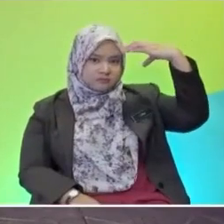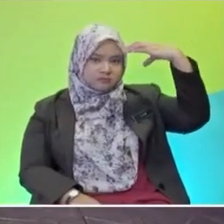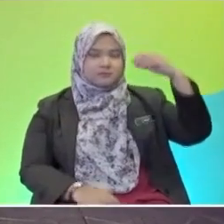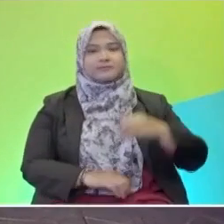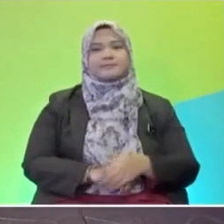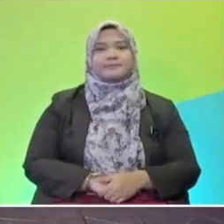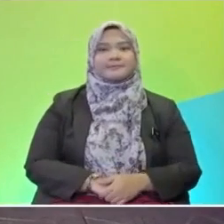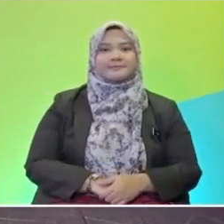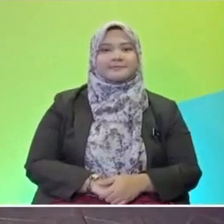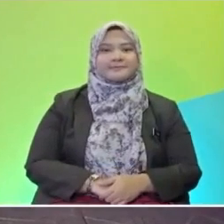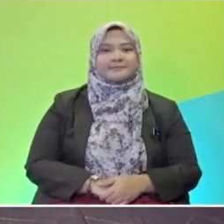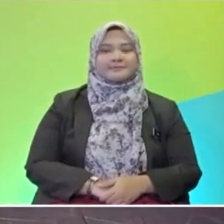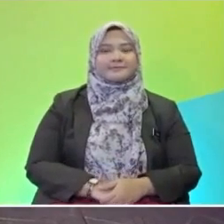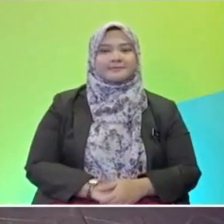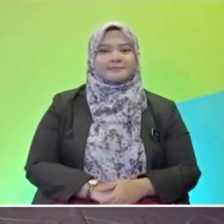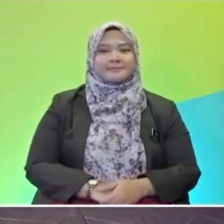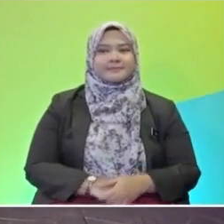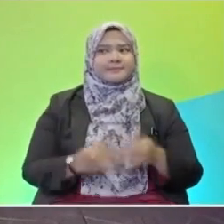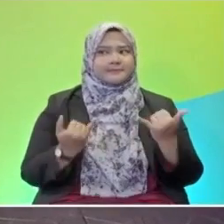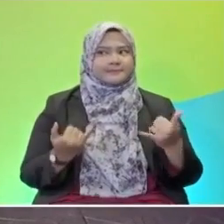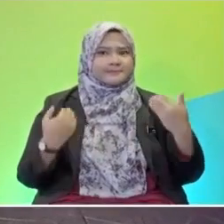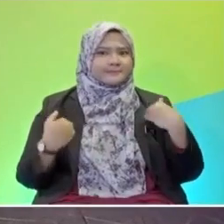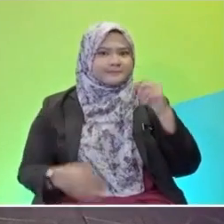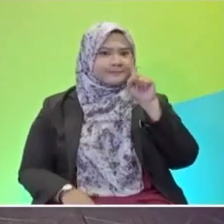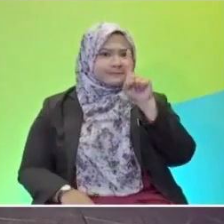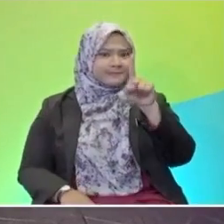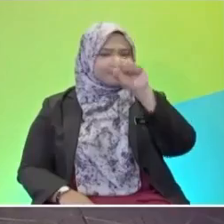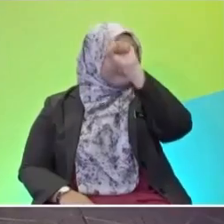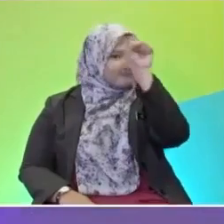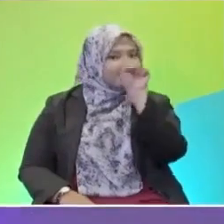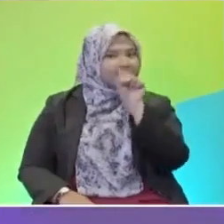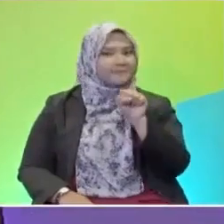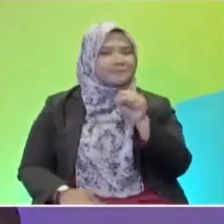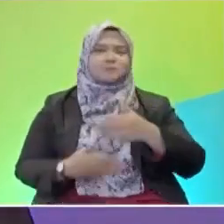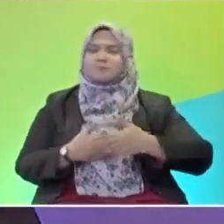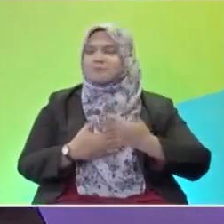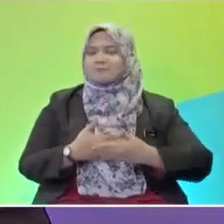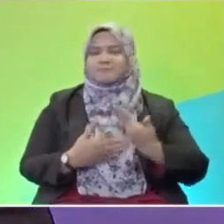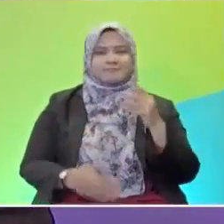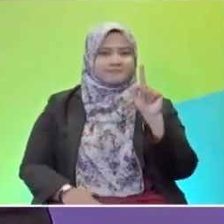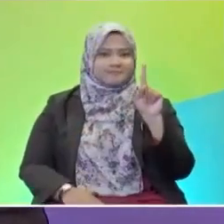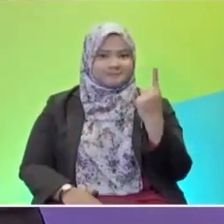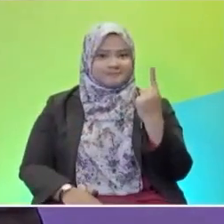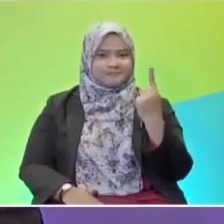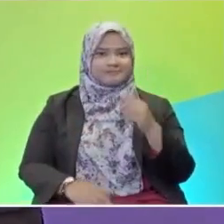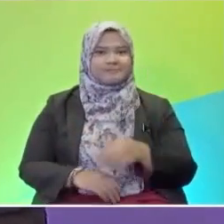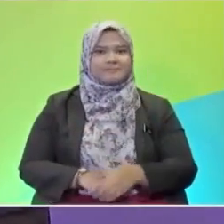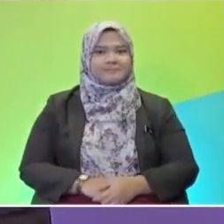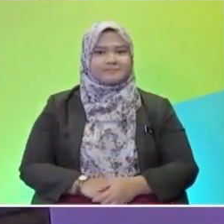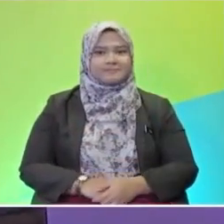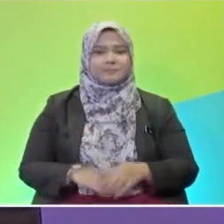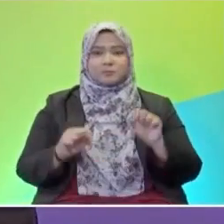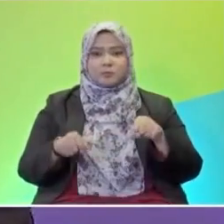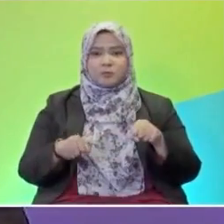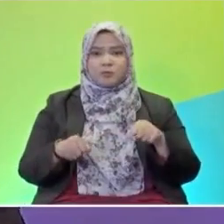menguji tahap pemahaman Irfan Saya ada satu soal lain yang sangat senang murid-murid yang sedang menuntut juga boleh menjawab soal